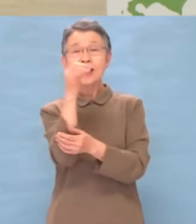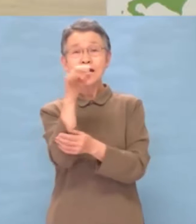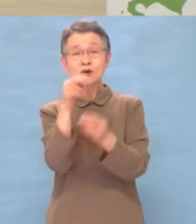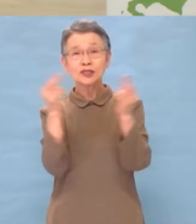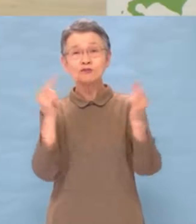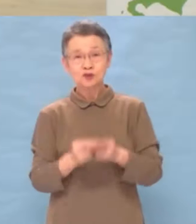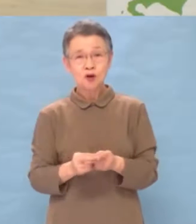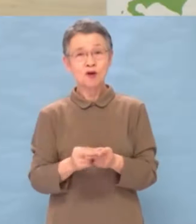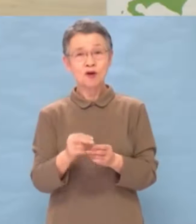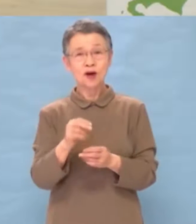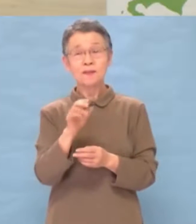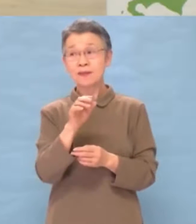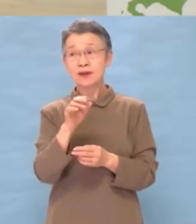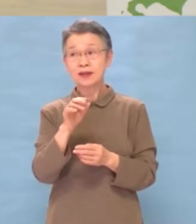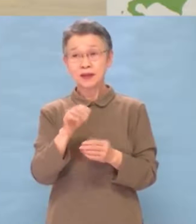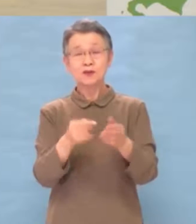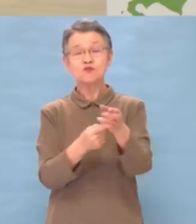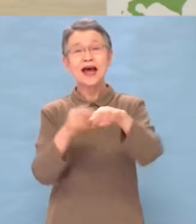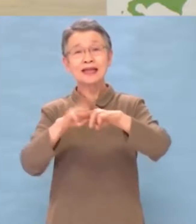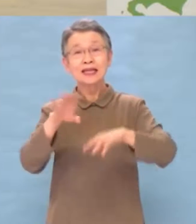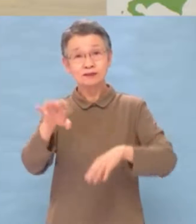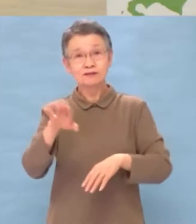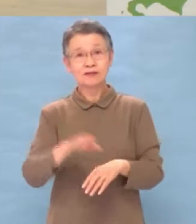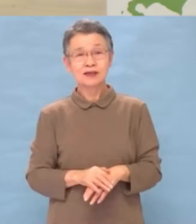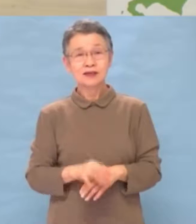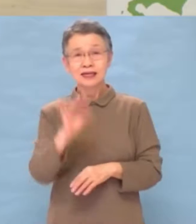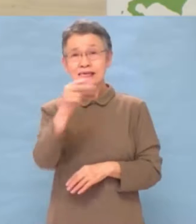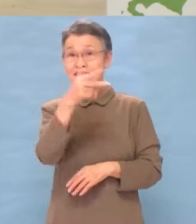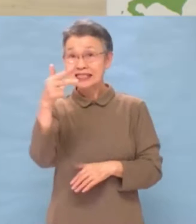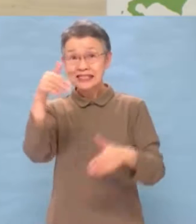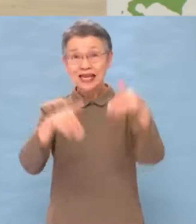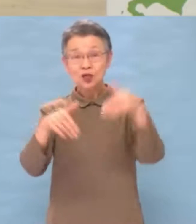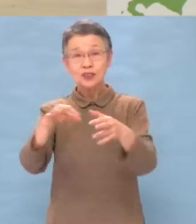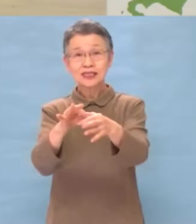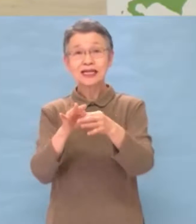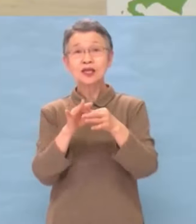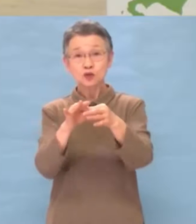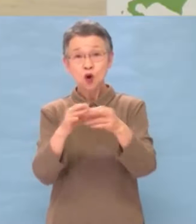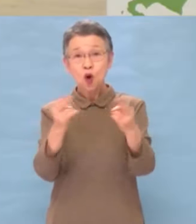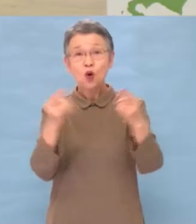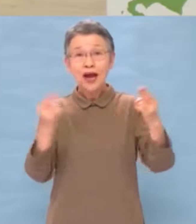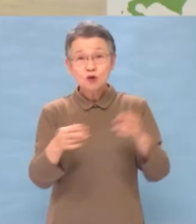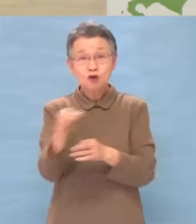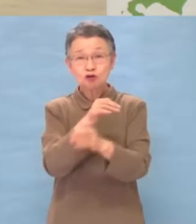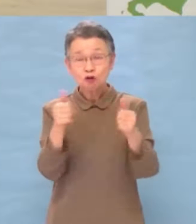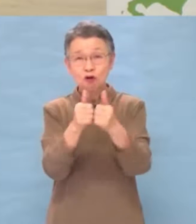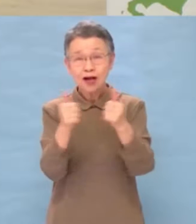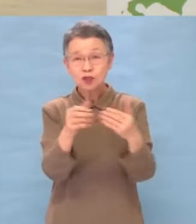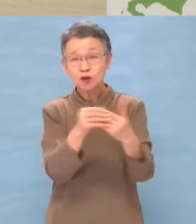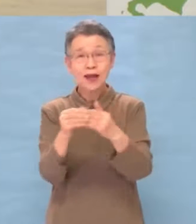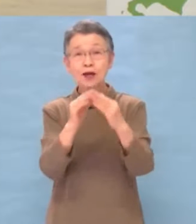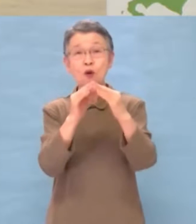北海道新聞の村田です。 はい、 知事選に関してなんですけども、北海道商工会議所連合